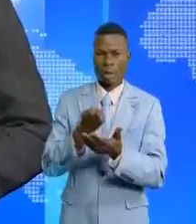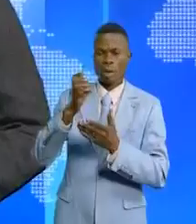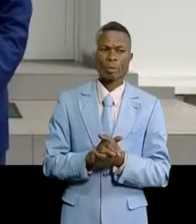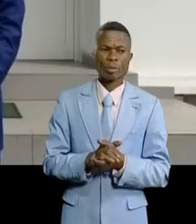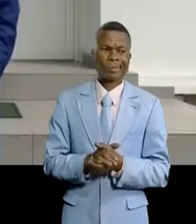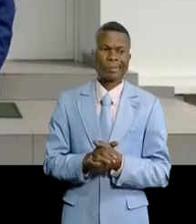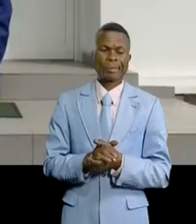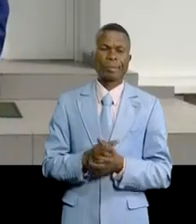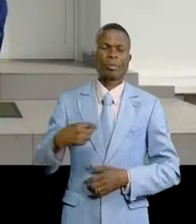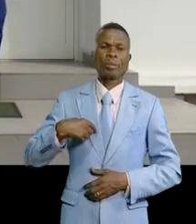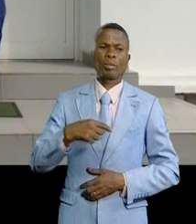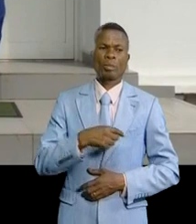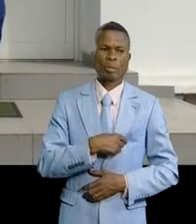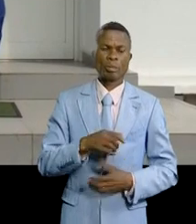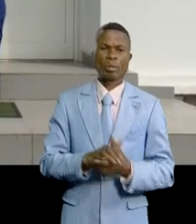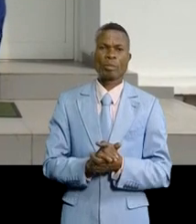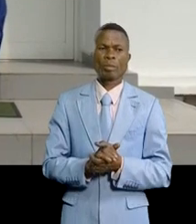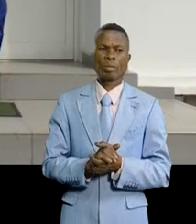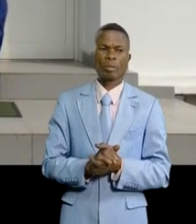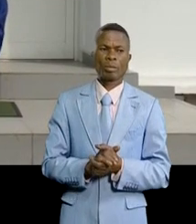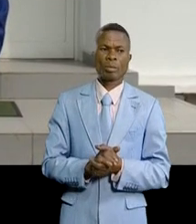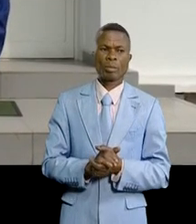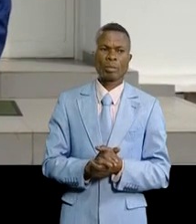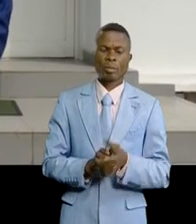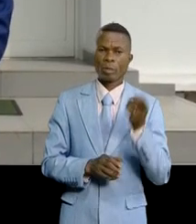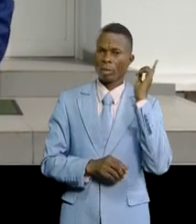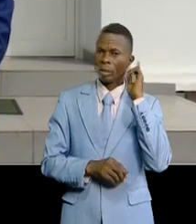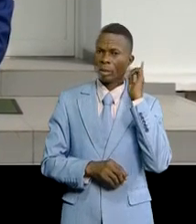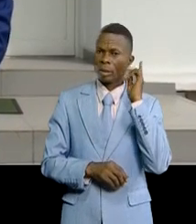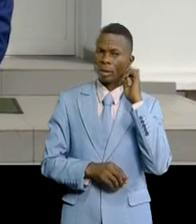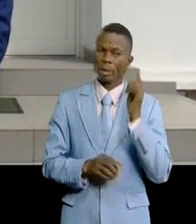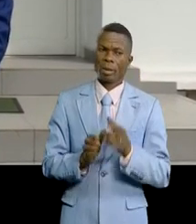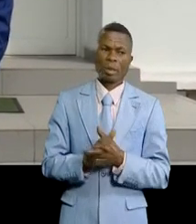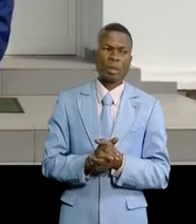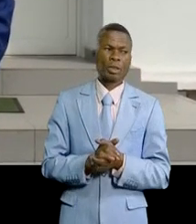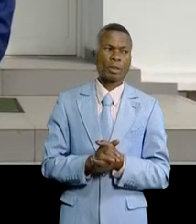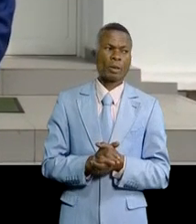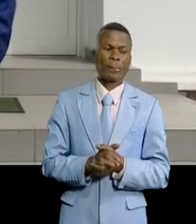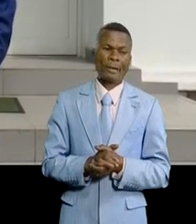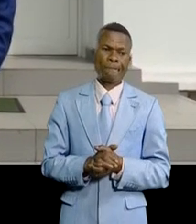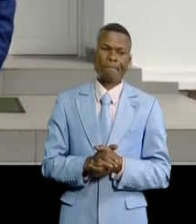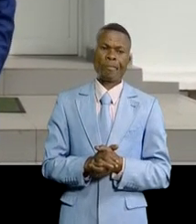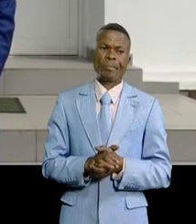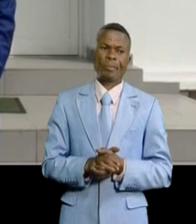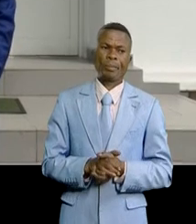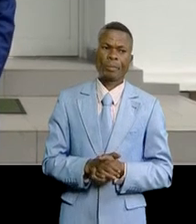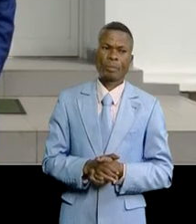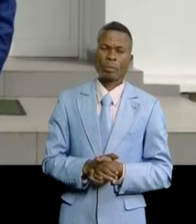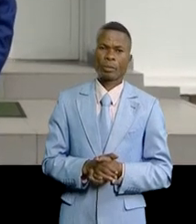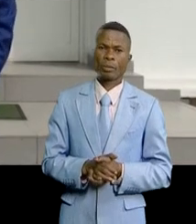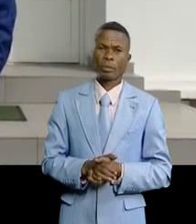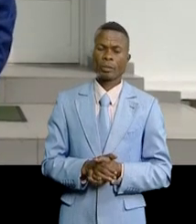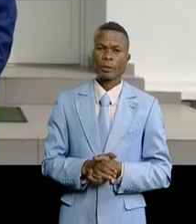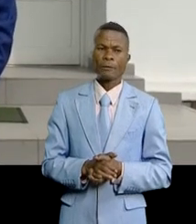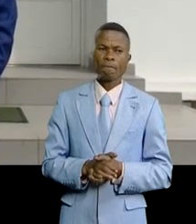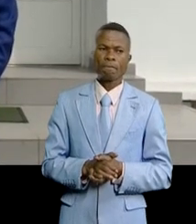Nous avons écouté les orientations de son Excellence, monsieur le Premier ministre, c des priorités de la RDC et